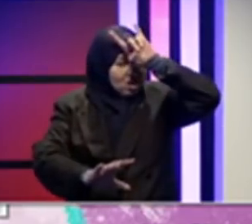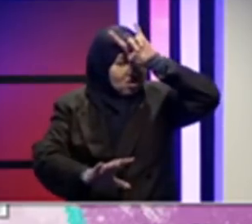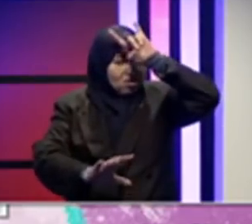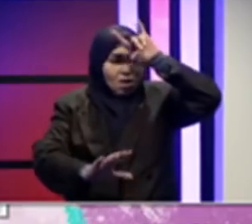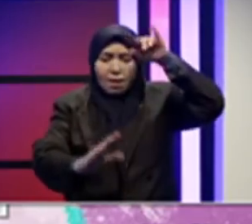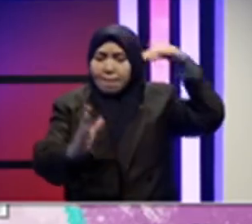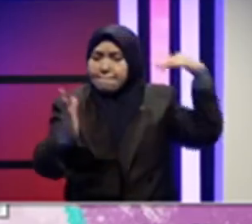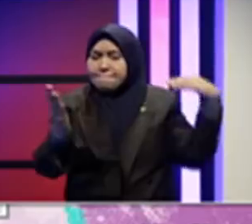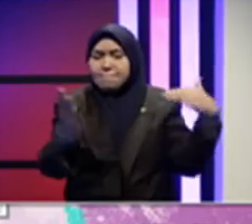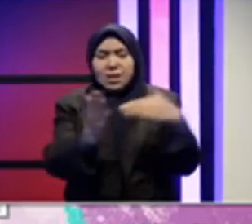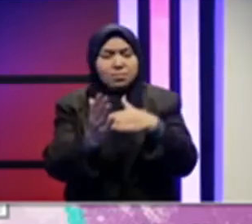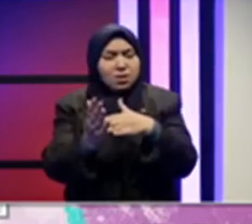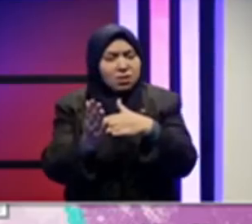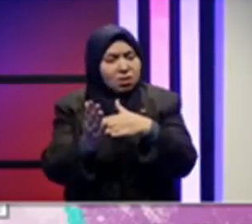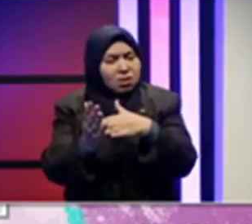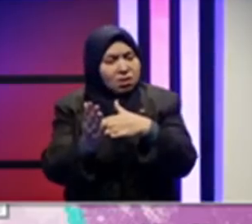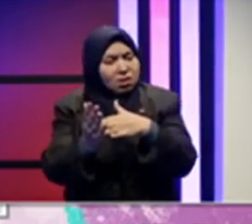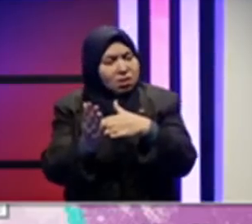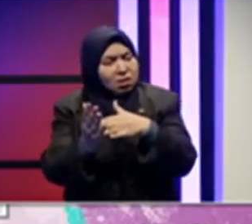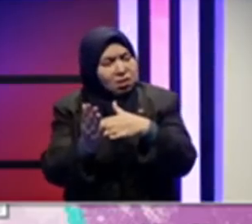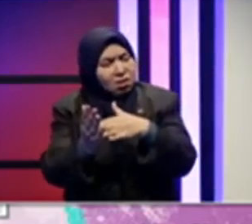يصدنكم